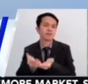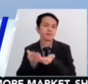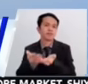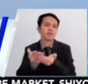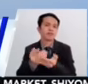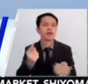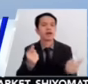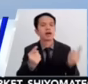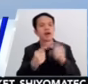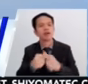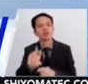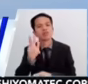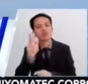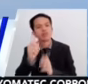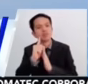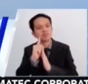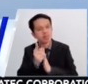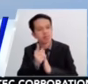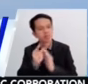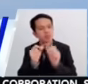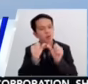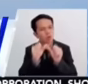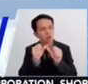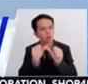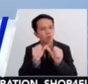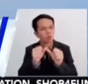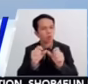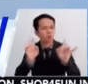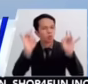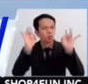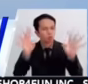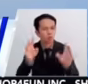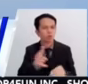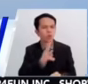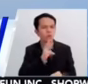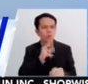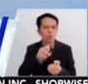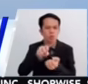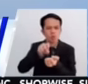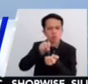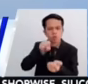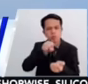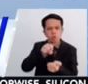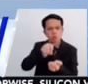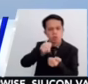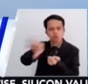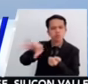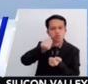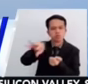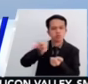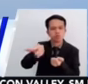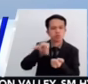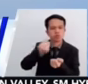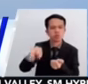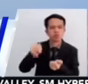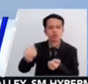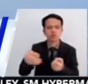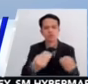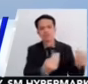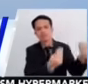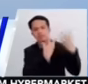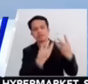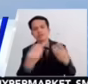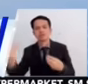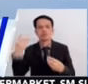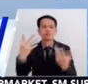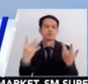30 minuto yung intense na pagbomba nila ng water cannon sa ating kinaroroonan. At Rafi,